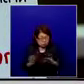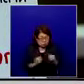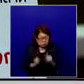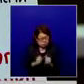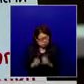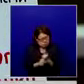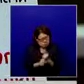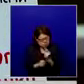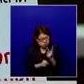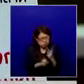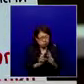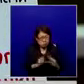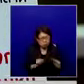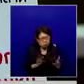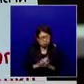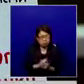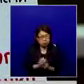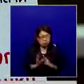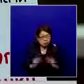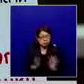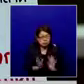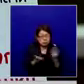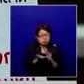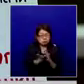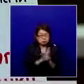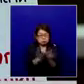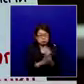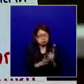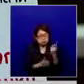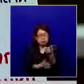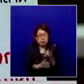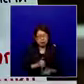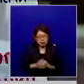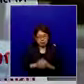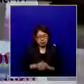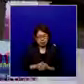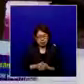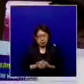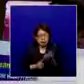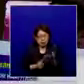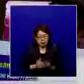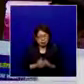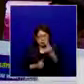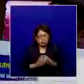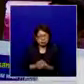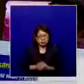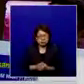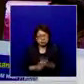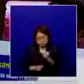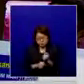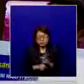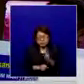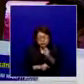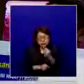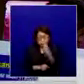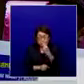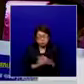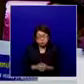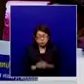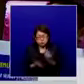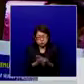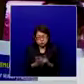จะเกิดการเปลี่ยนแปลงท่านสร้างซีนาริโอขึ้นมาดูทำซีโนลิชันขึ้นมาดูทำเลยดูว่าเศรษฐกิจสังคม